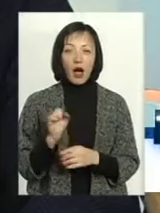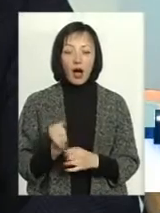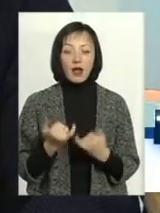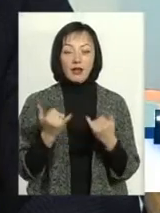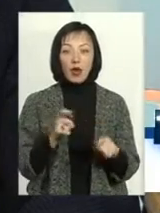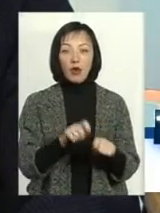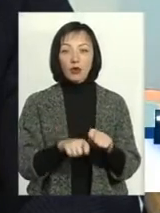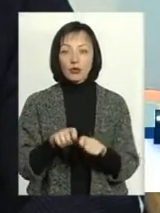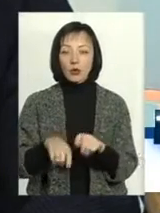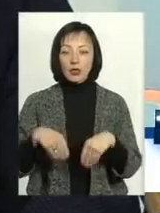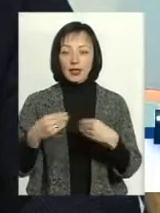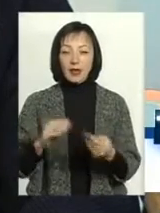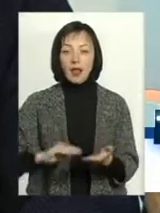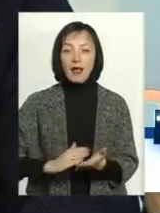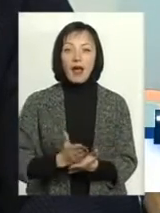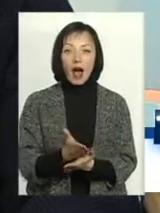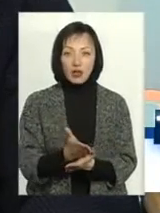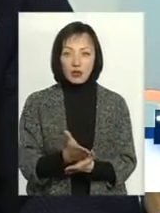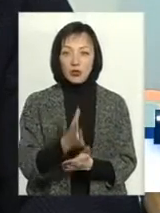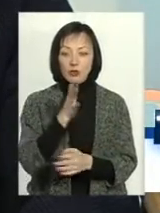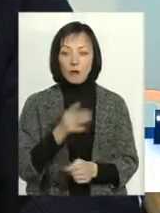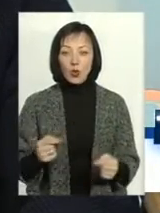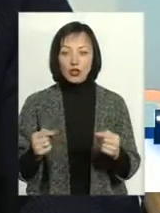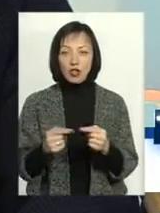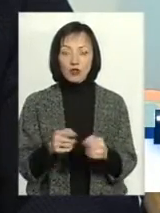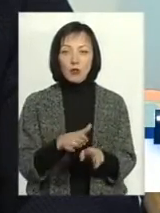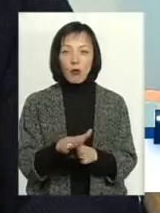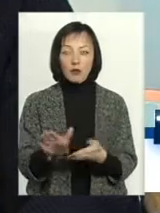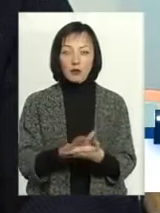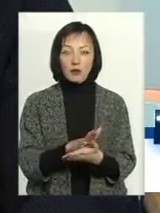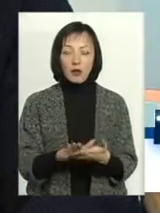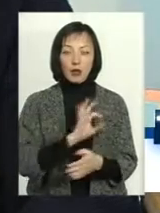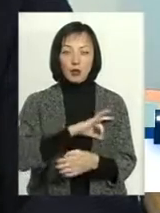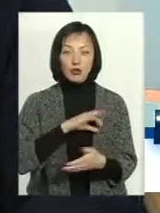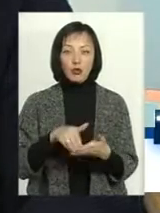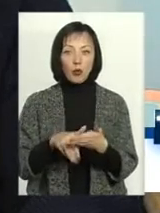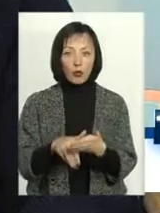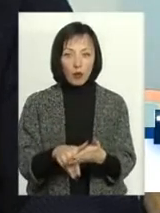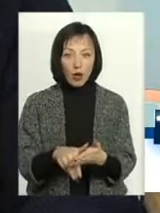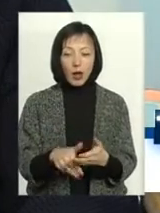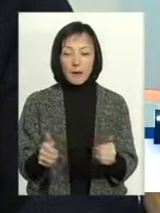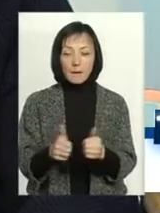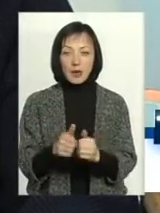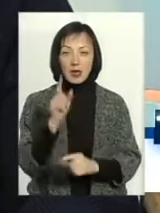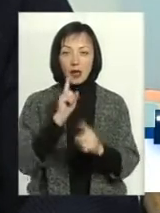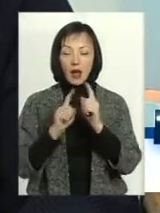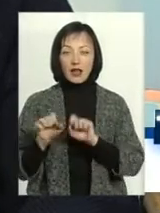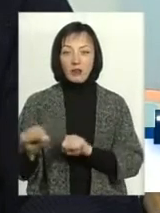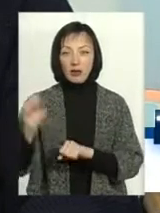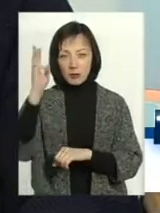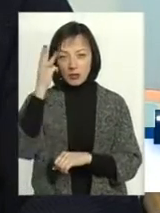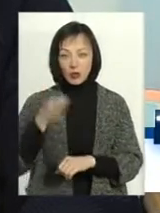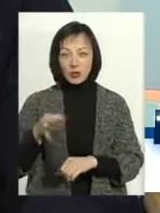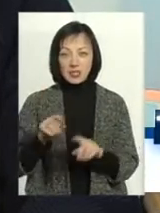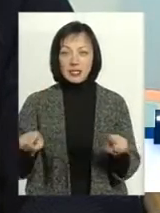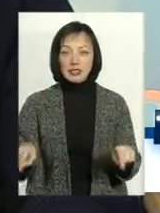контролю надання якісної, своєчасної та повної безоплатної правової допомоги при Раді адвокатів Хмельницької області